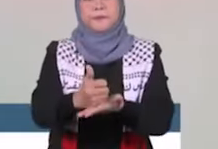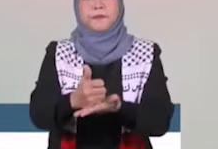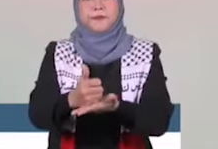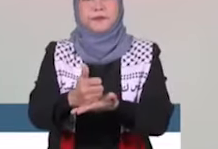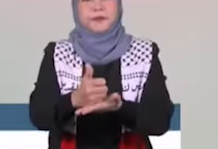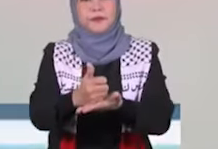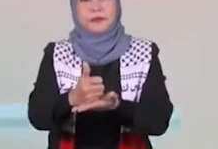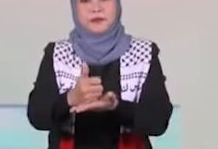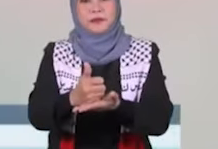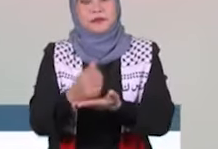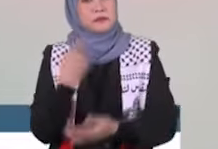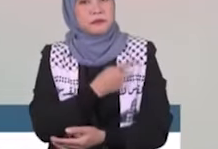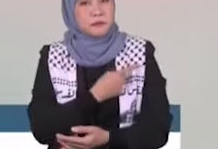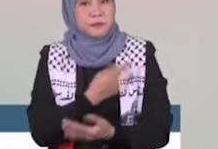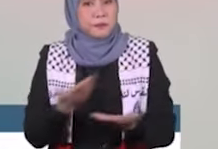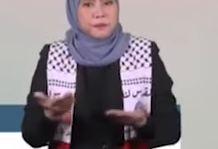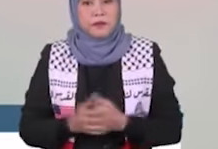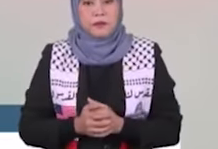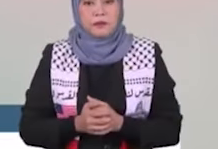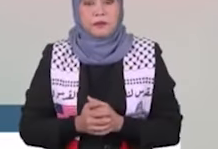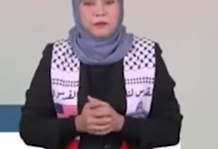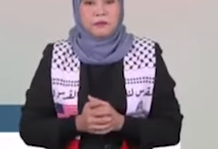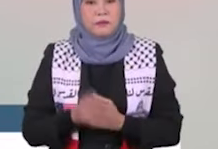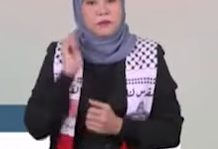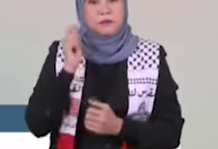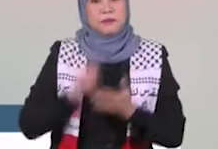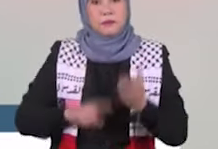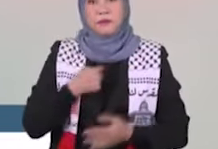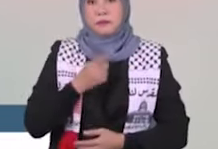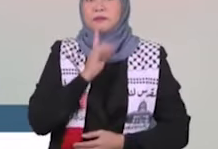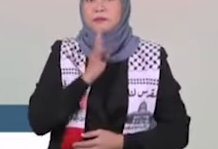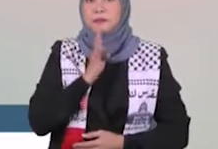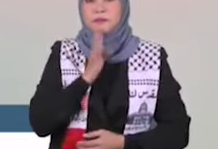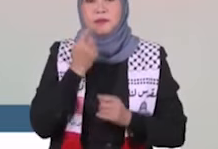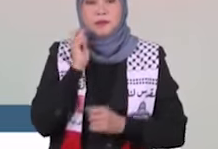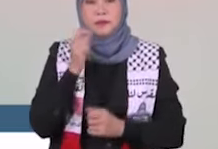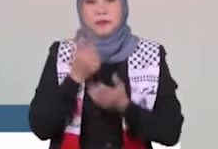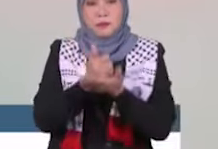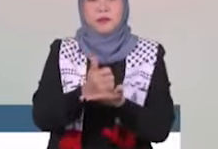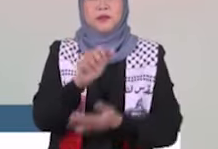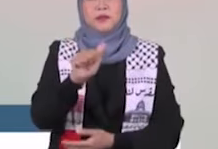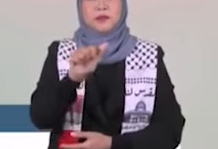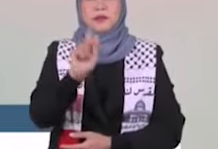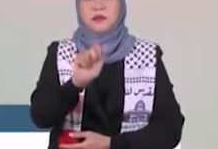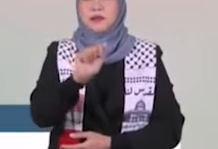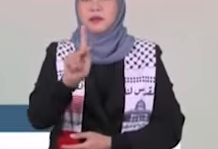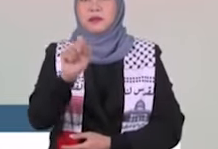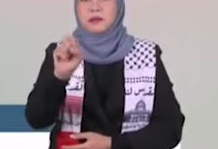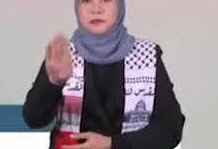dapat membantu kita dari segi tadi sebagaimana yang saya cakap tadi, membantu AKSB dalam